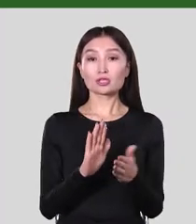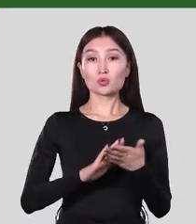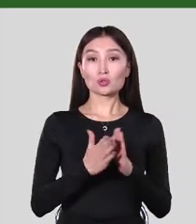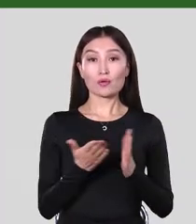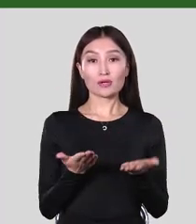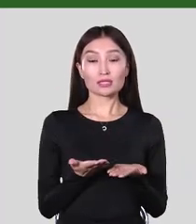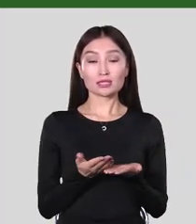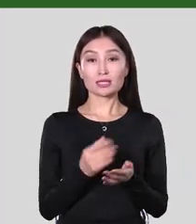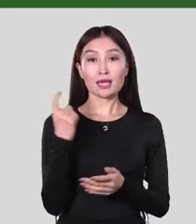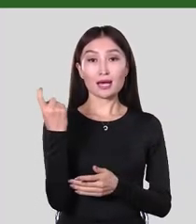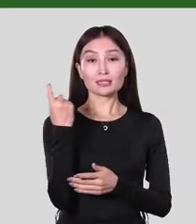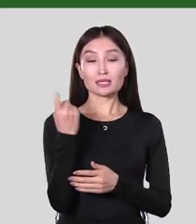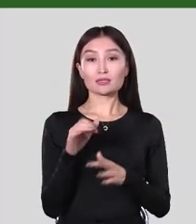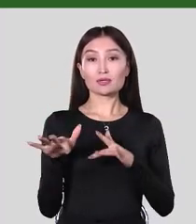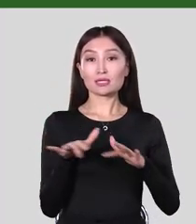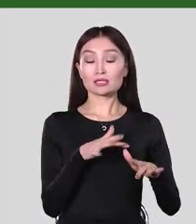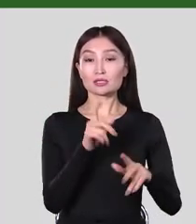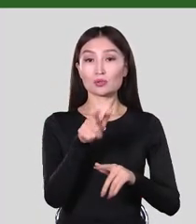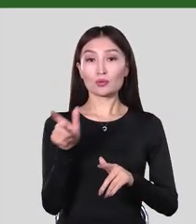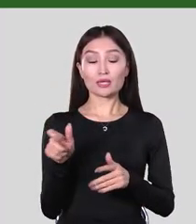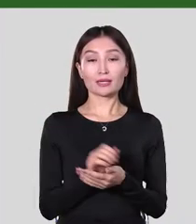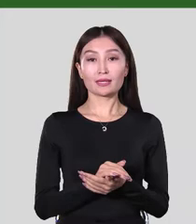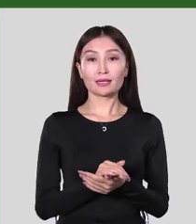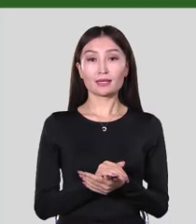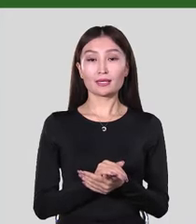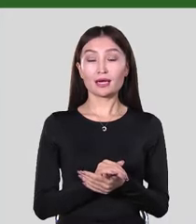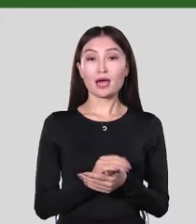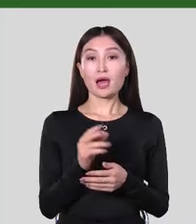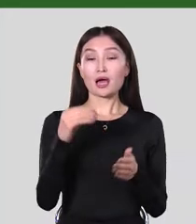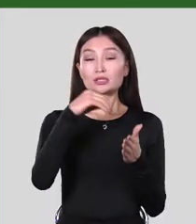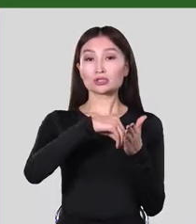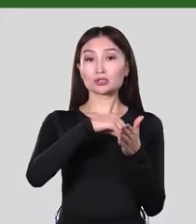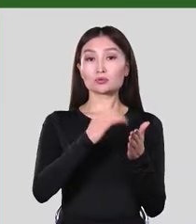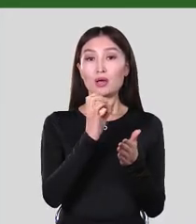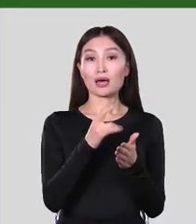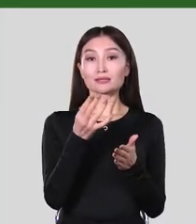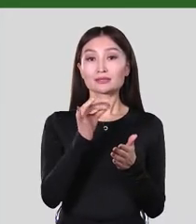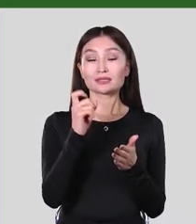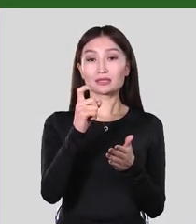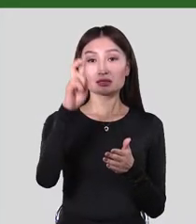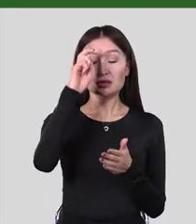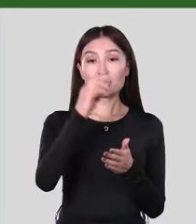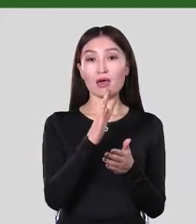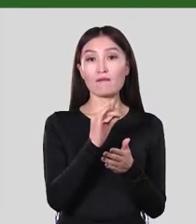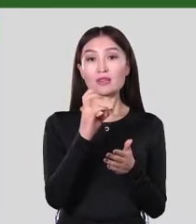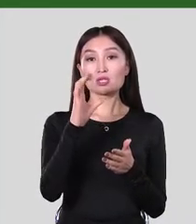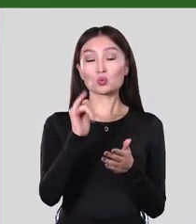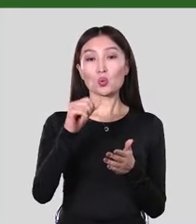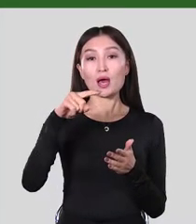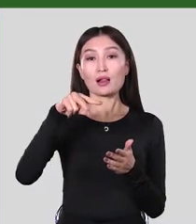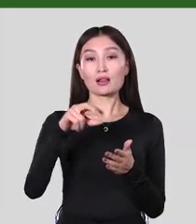условия жизни и хозяйственную деятельность людей. К числу андских стран относятся